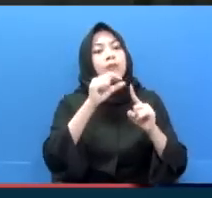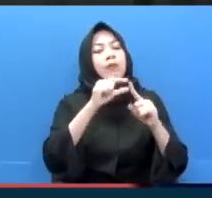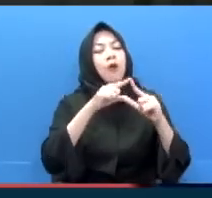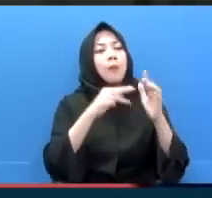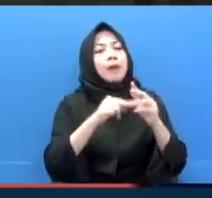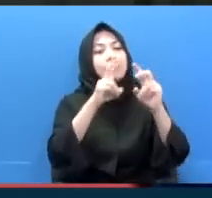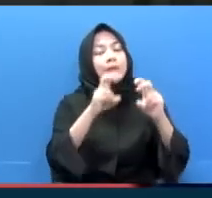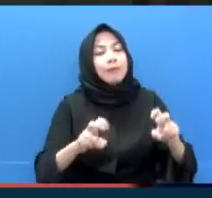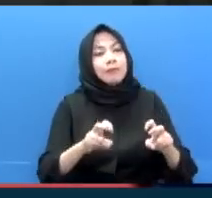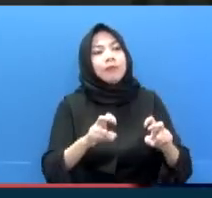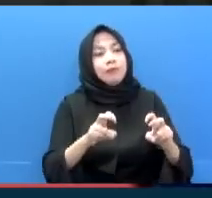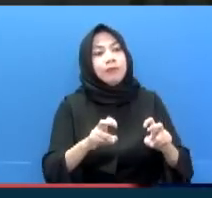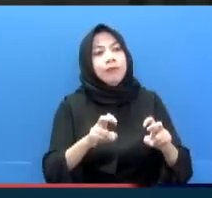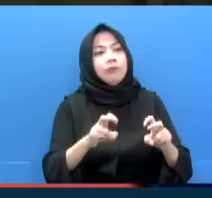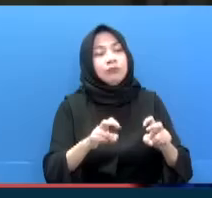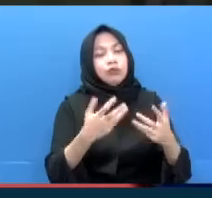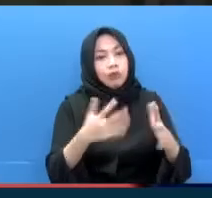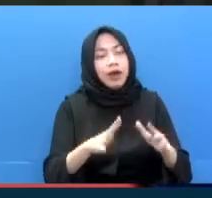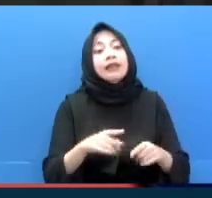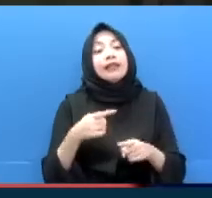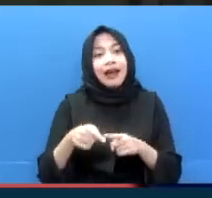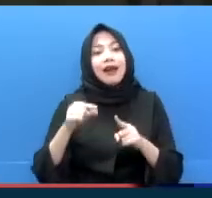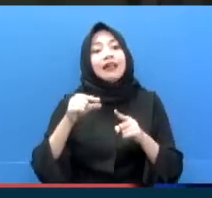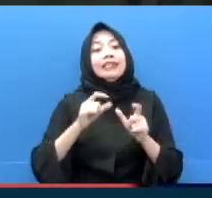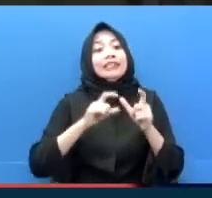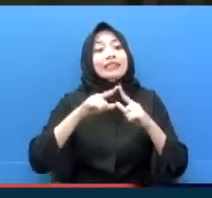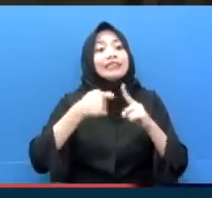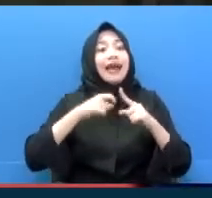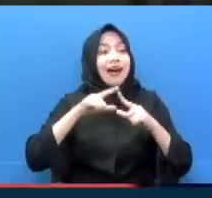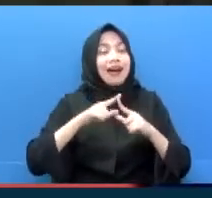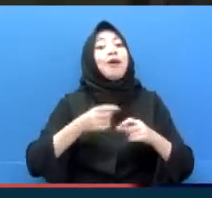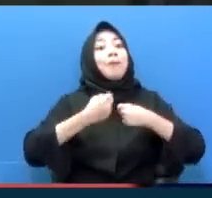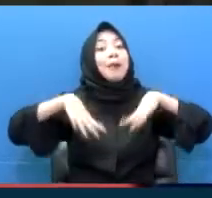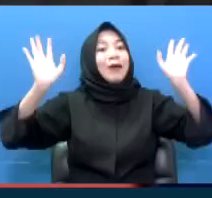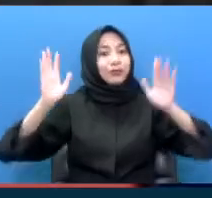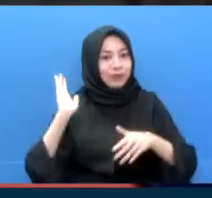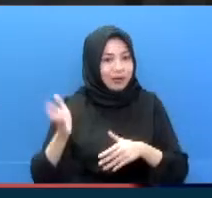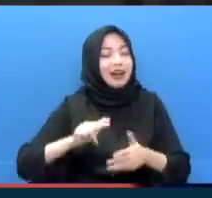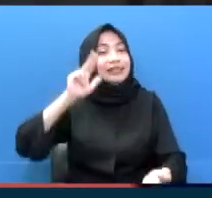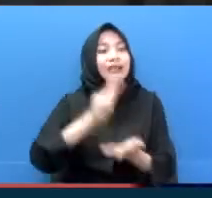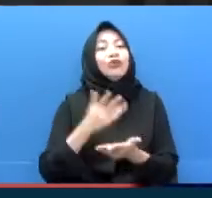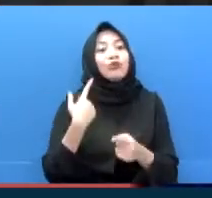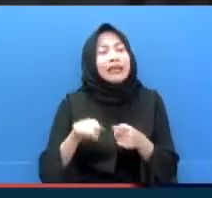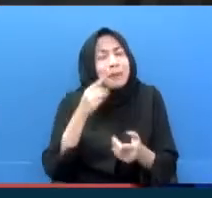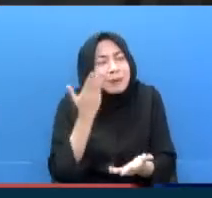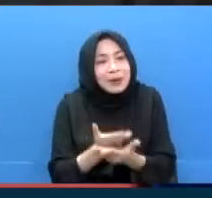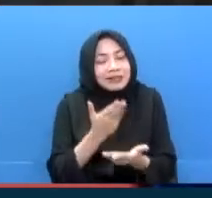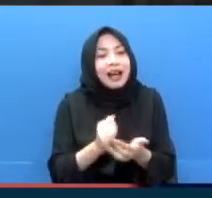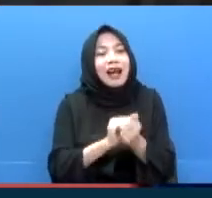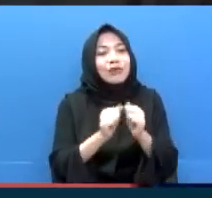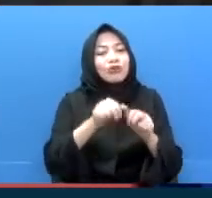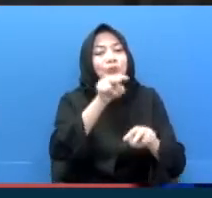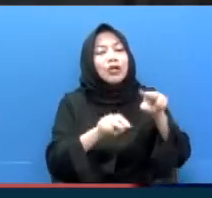sudah bebas Bah kasus ini sudah Ink upaya kami apa satu-satunya untuk menguji ini adalah melakukan upaya peninjauan kembali cuman